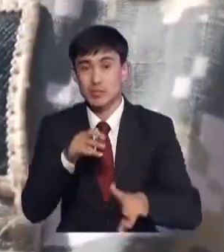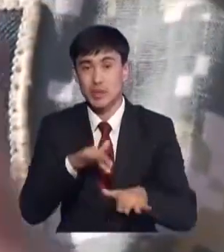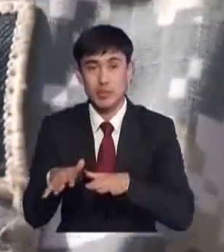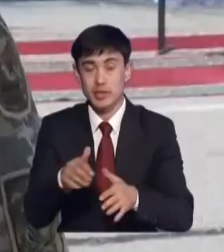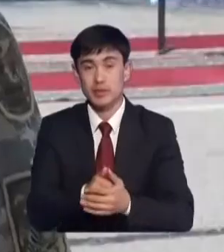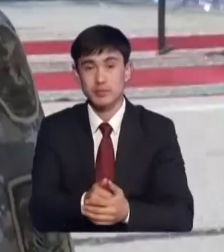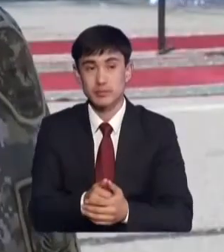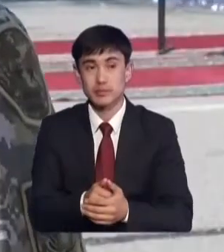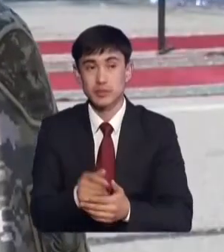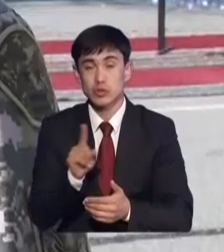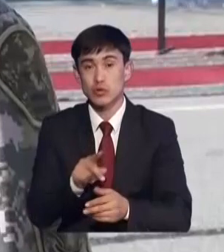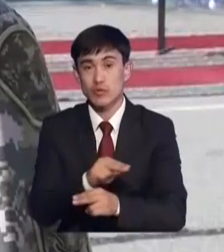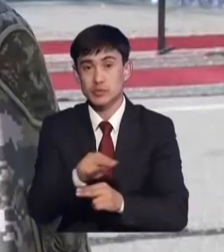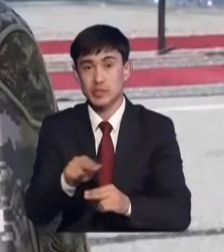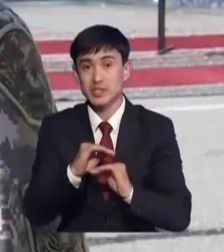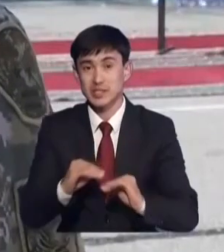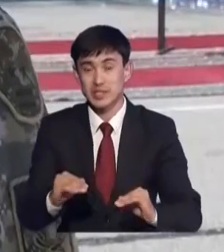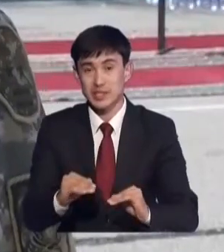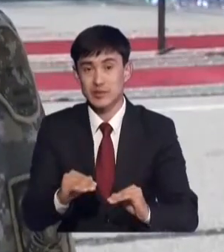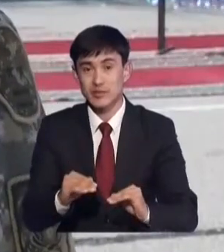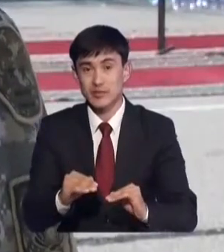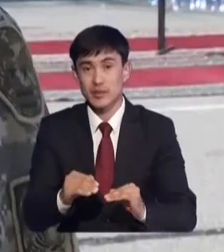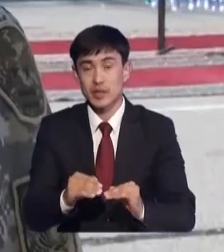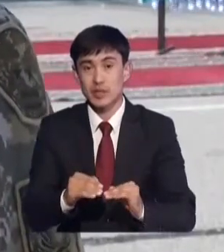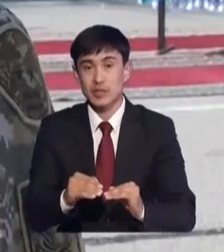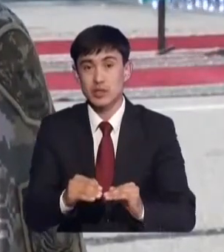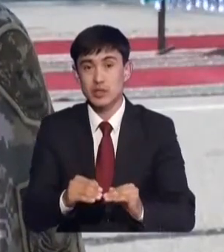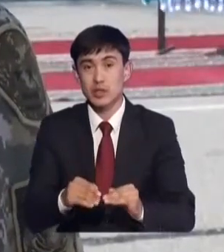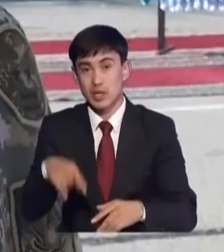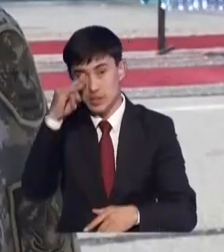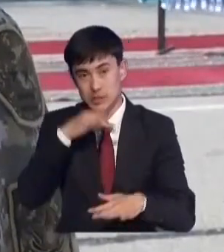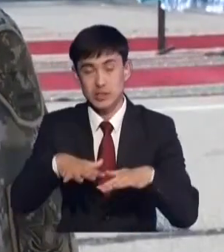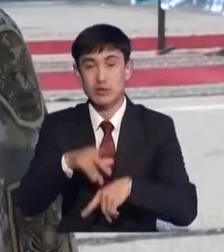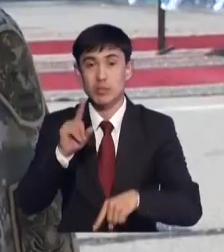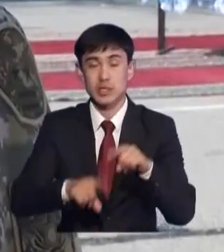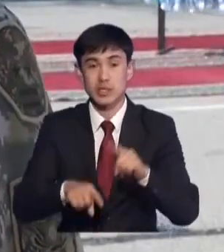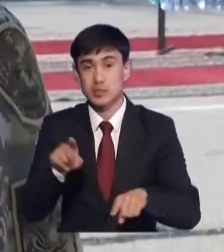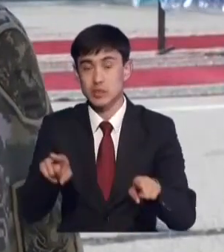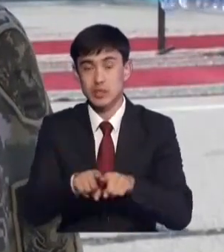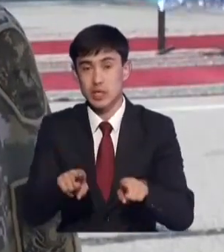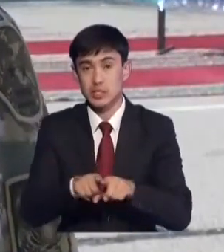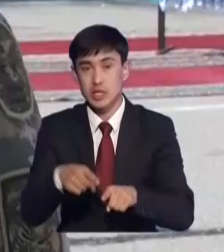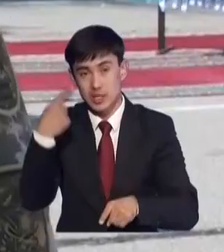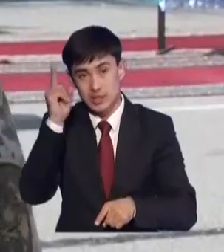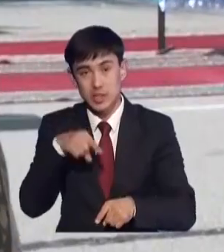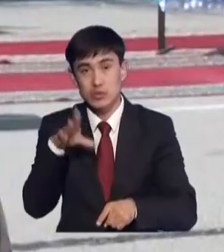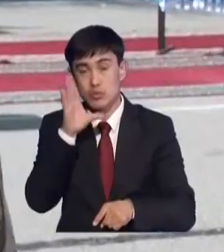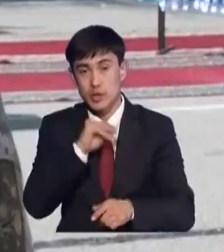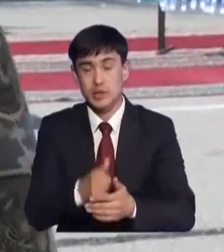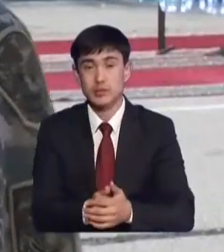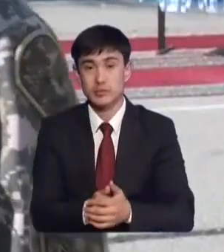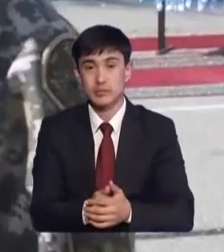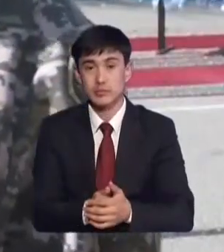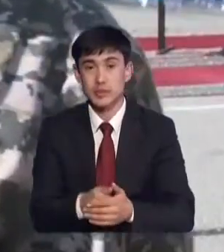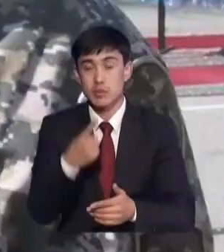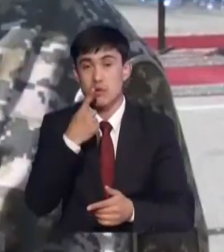мероприятия, чтобы воспитать детей в чувстве казахстанского патриотизма, также знать навыки, умения